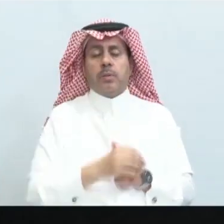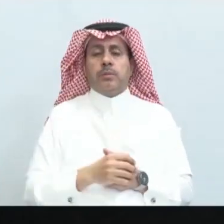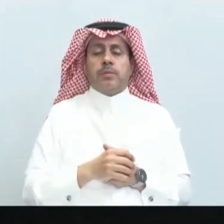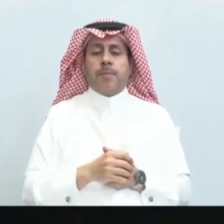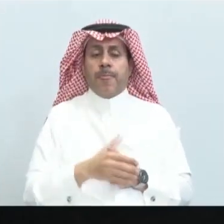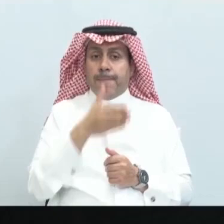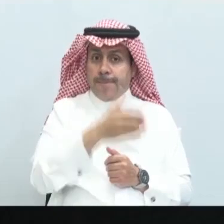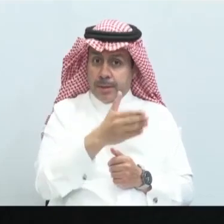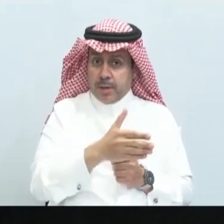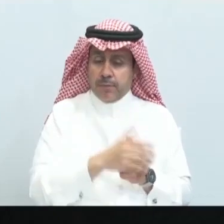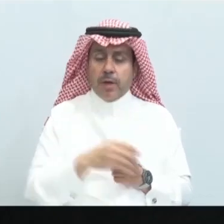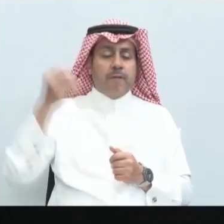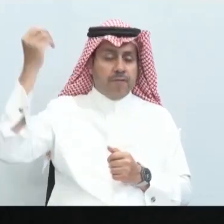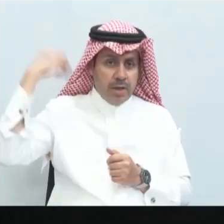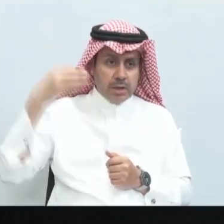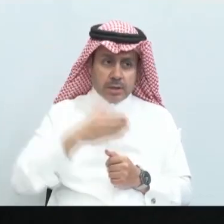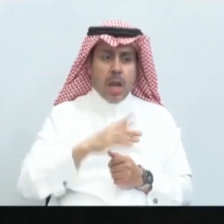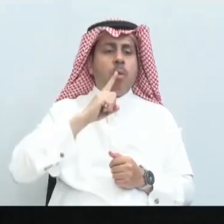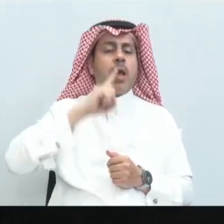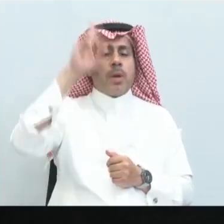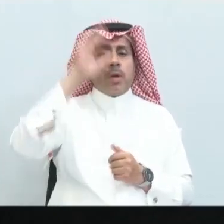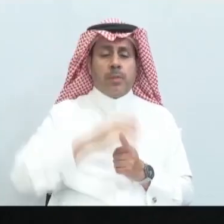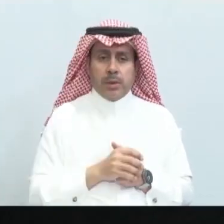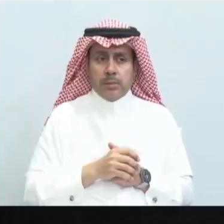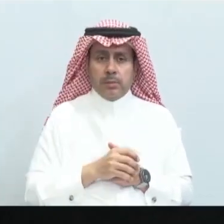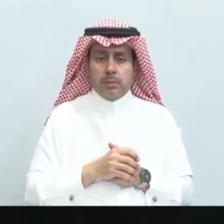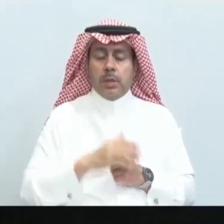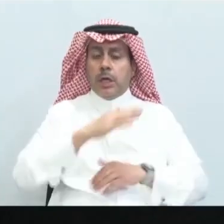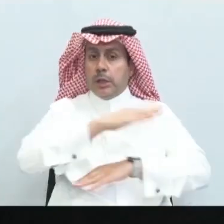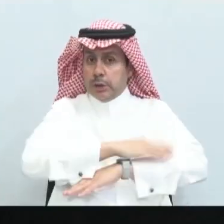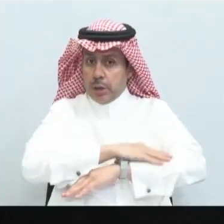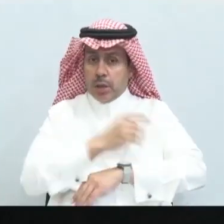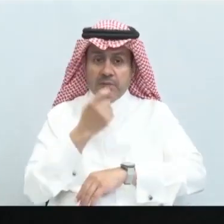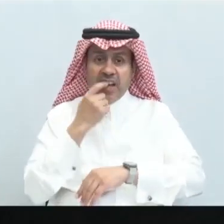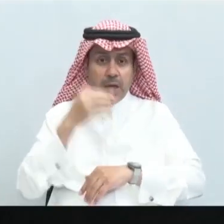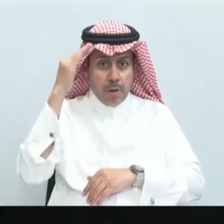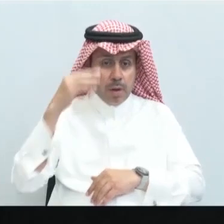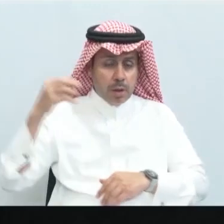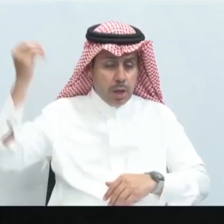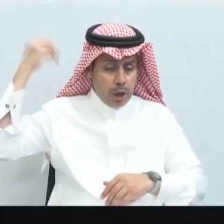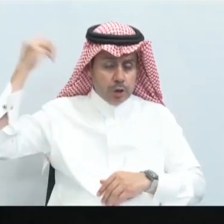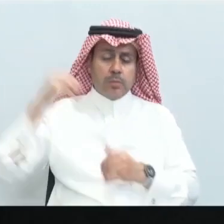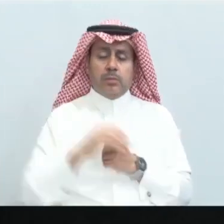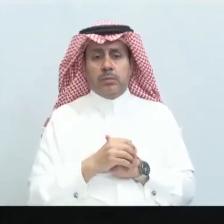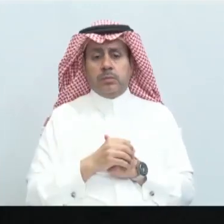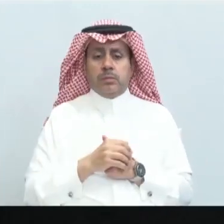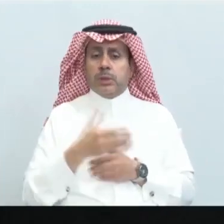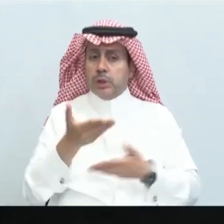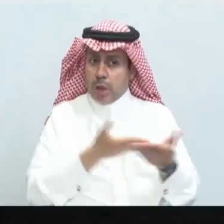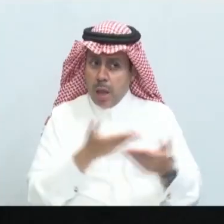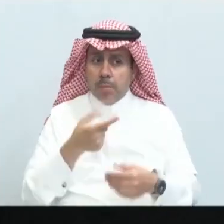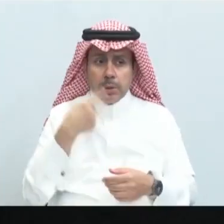المصافحه بها اجر السلام به اجر ايضا احترامي الكبير وتقديره احترام الناس في الحديث